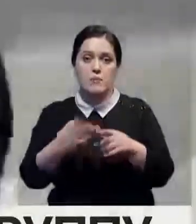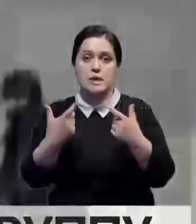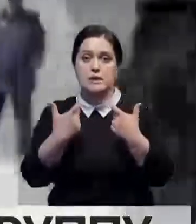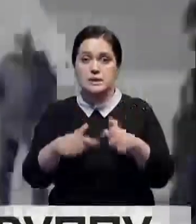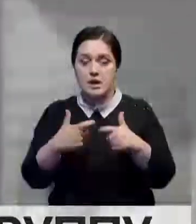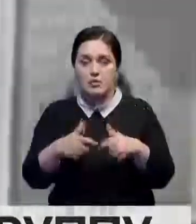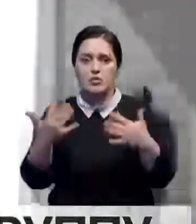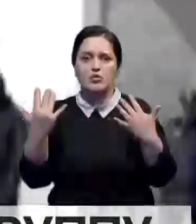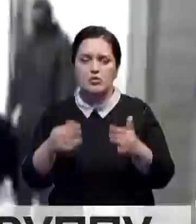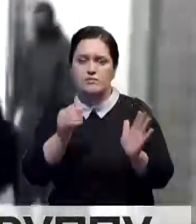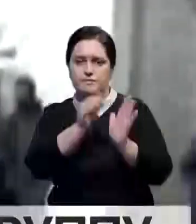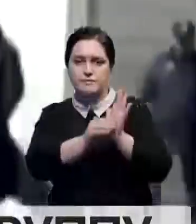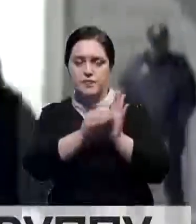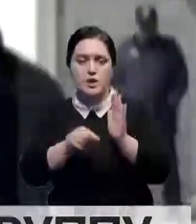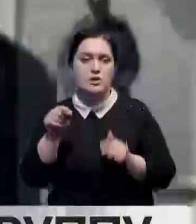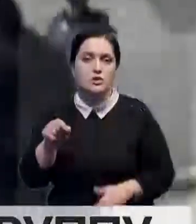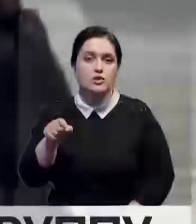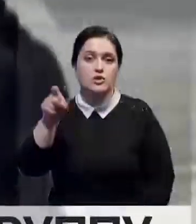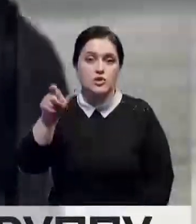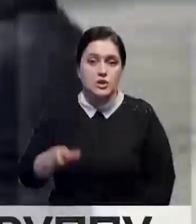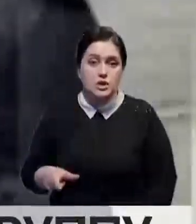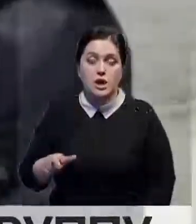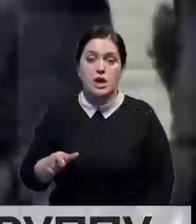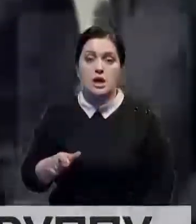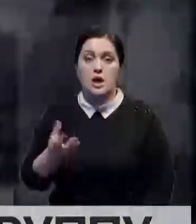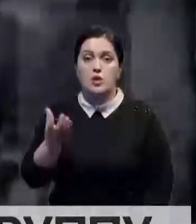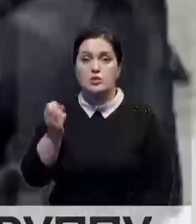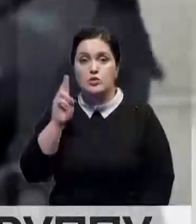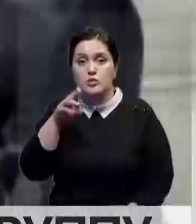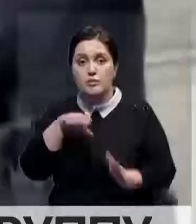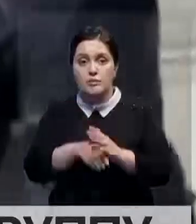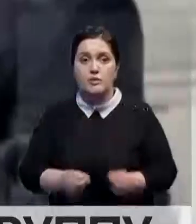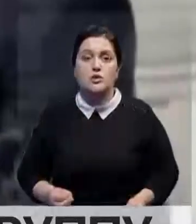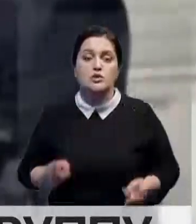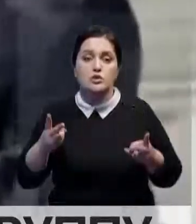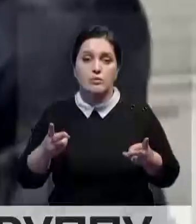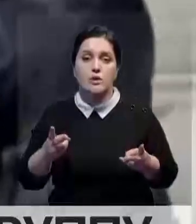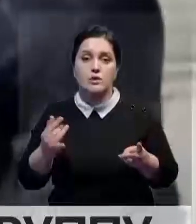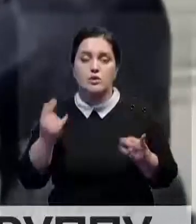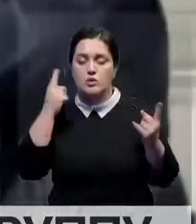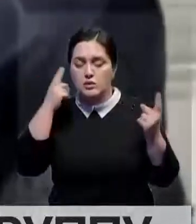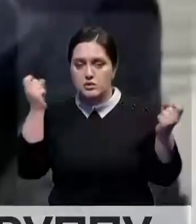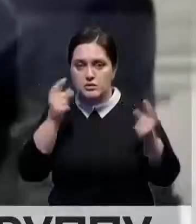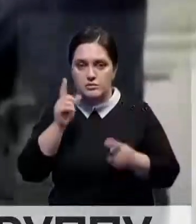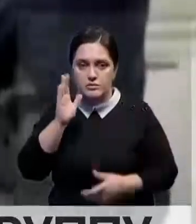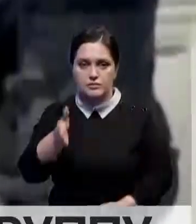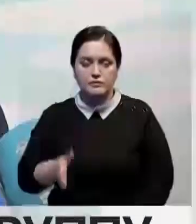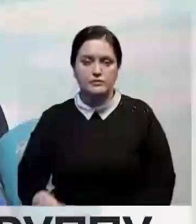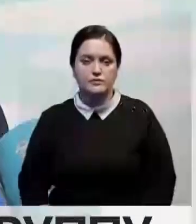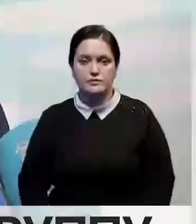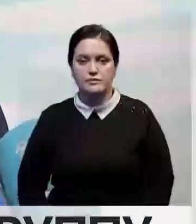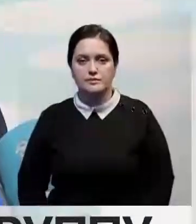образом экзамен уже сдали больше 1 000 человек. Есть ли еще причастные к преступной схеме, полицейские сейчас